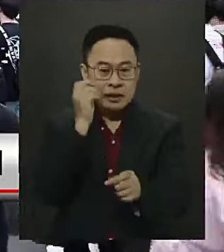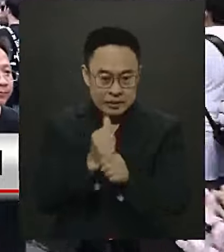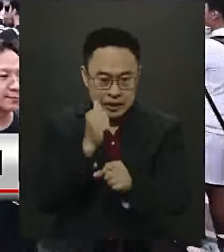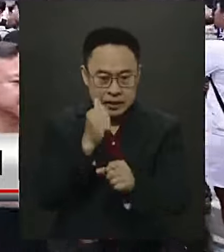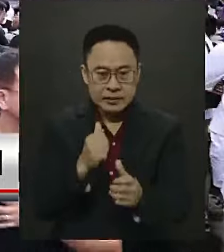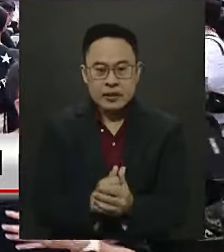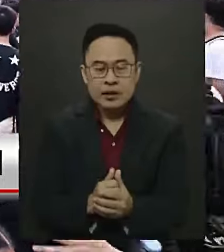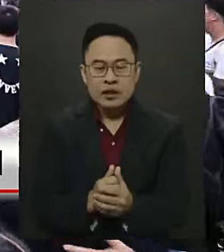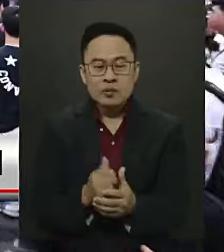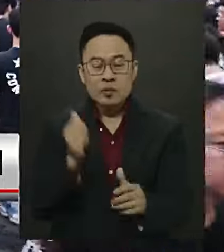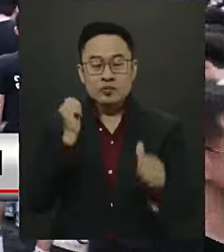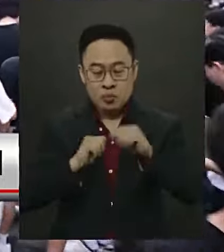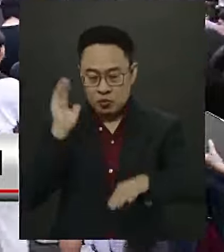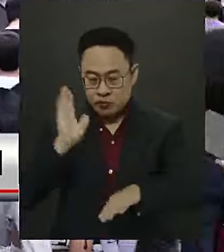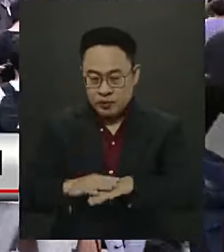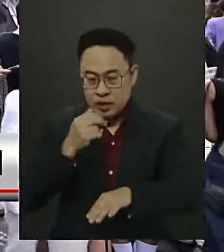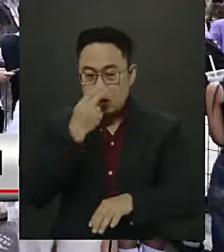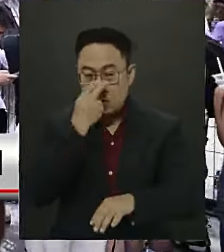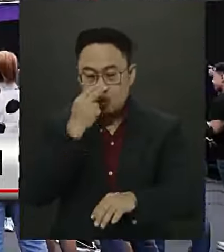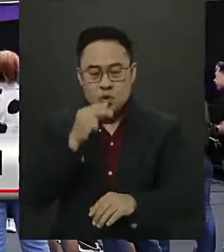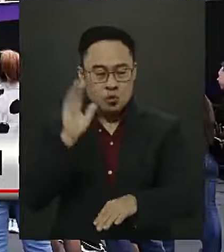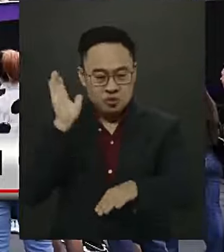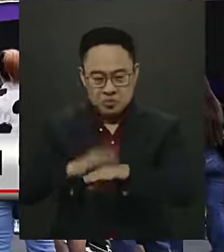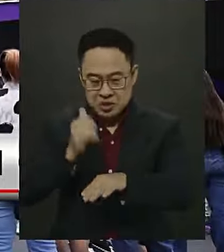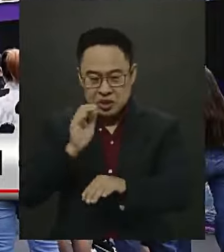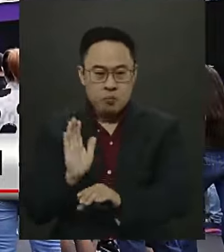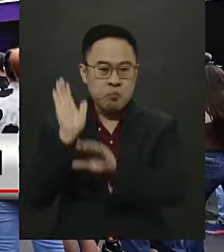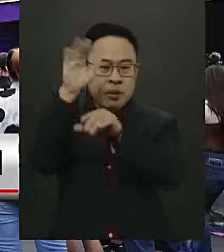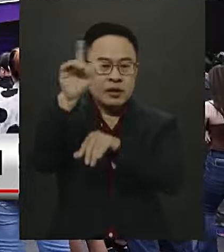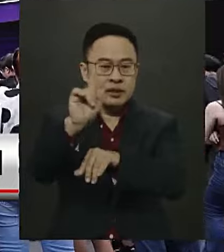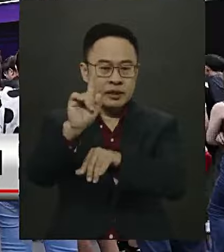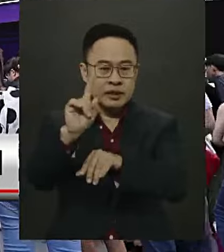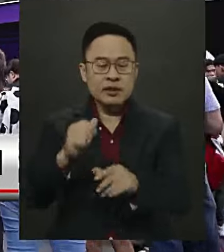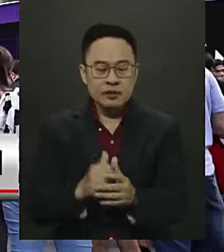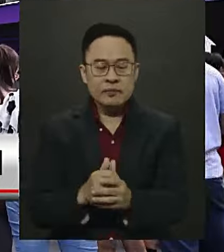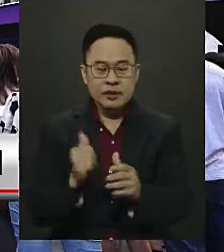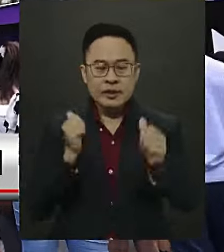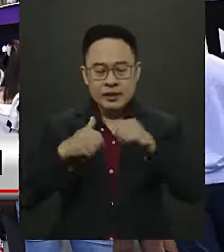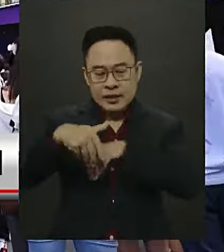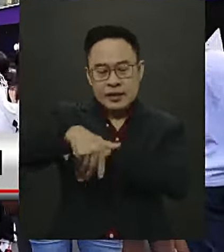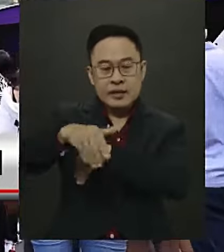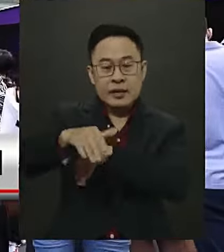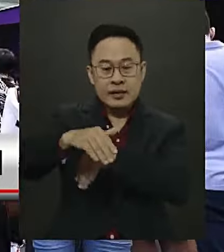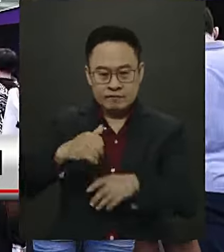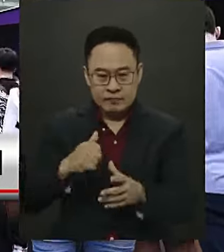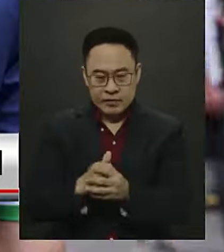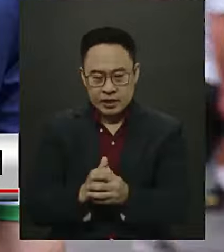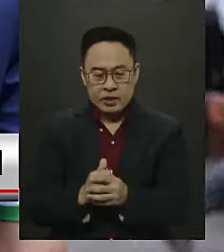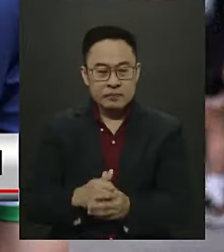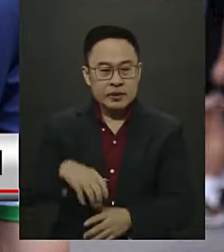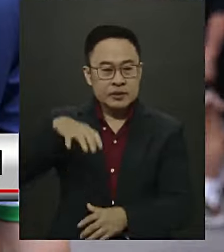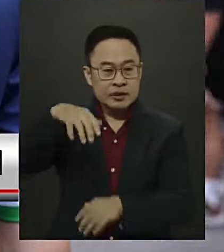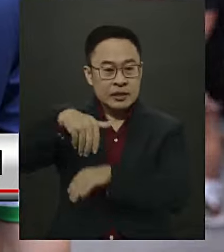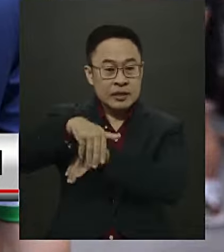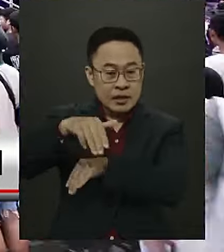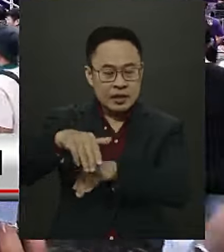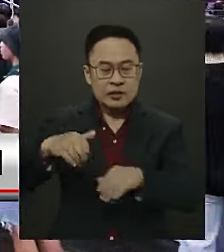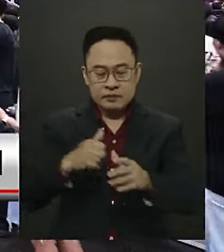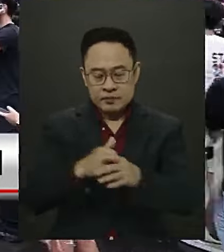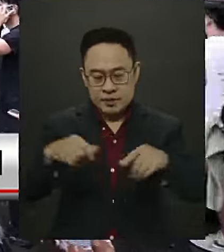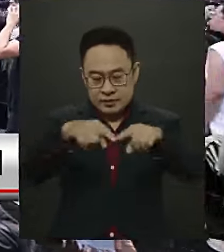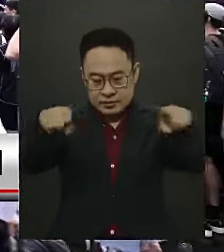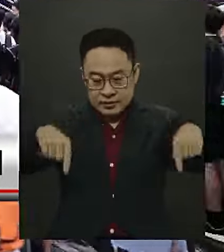มาแล้วอ่ะก็ขอมาโชว์สักหน่อยนะคะก็ไปโชว์ลีลาการเล่นบาสเกตบอลที่สนามบาสลานด้านหน้าห้าง